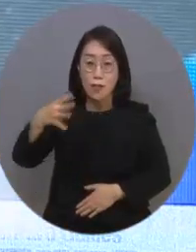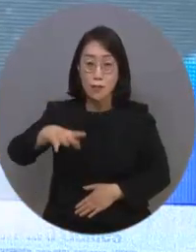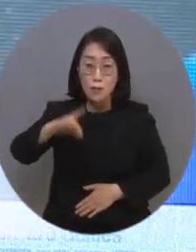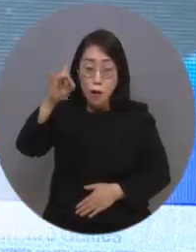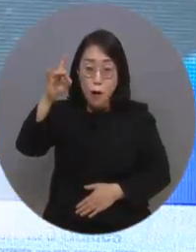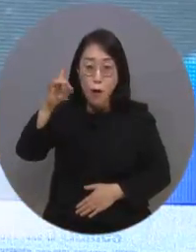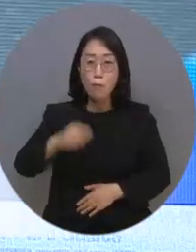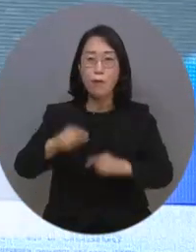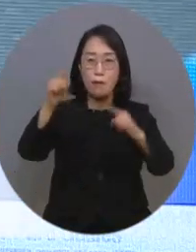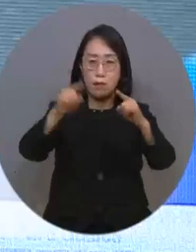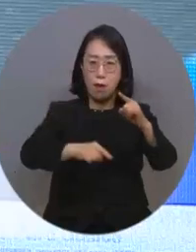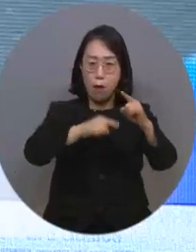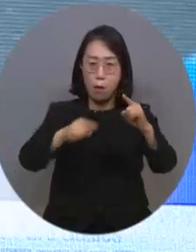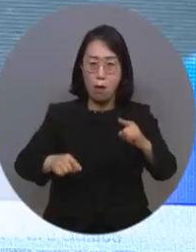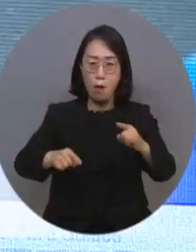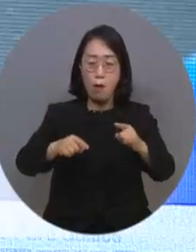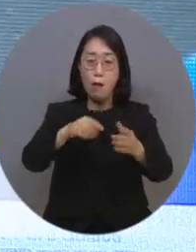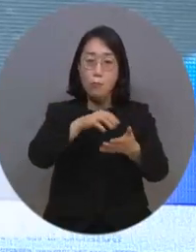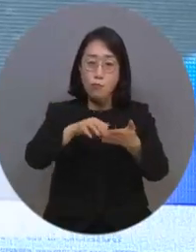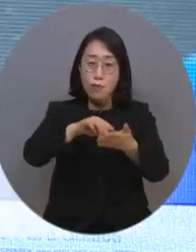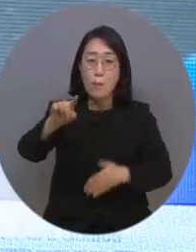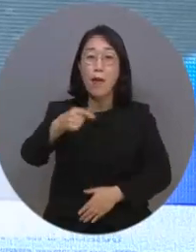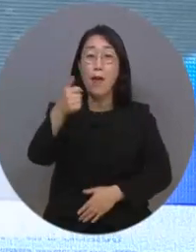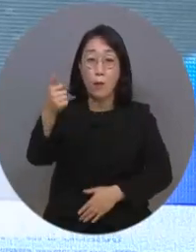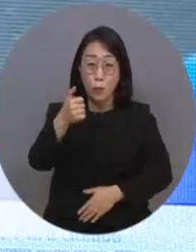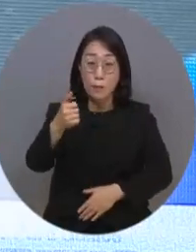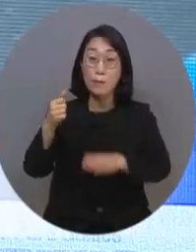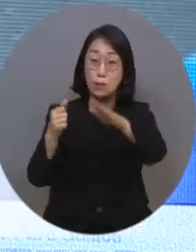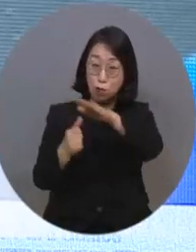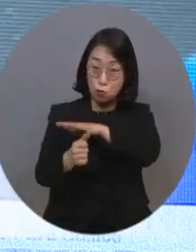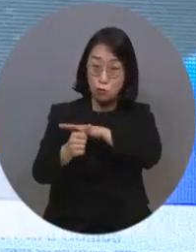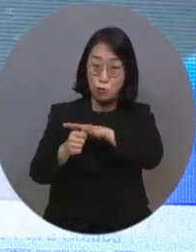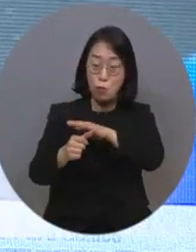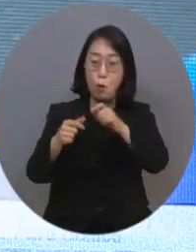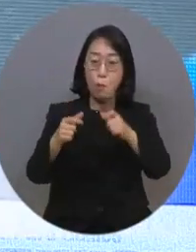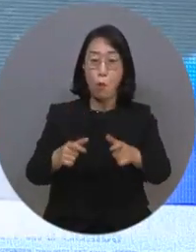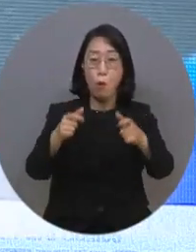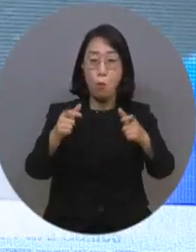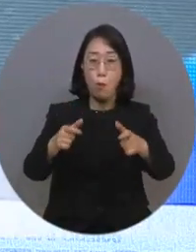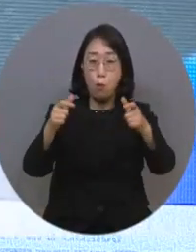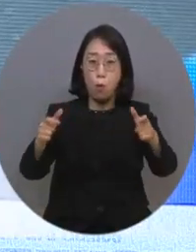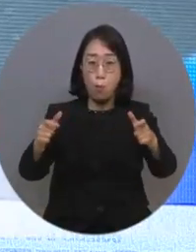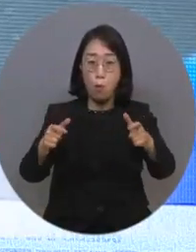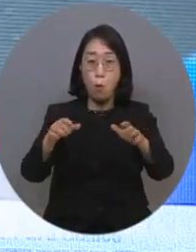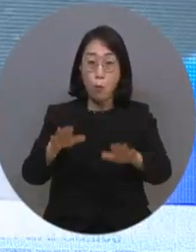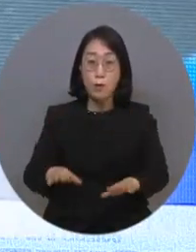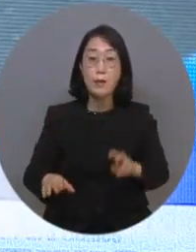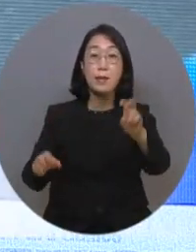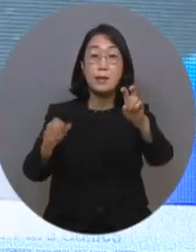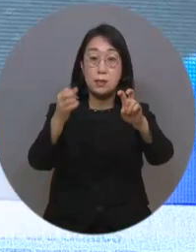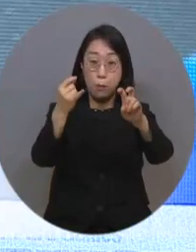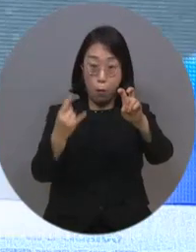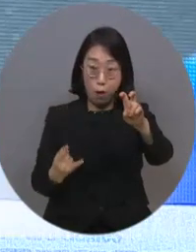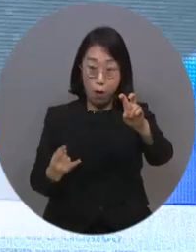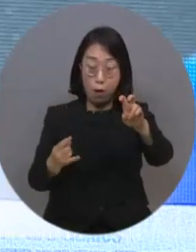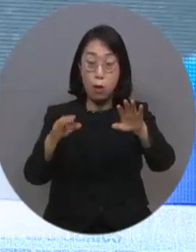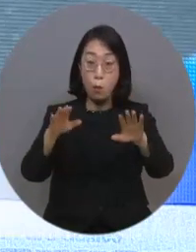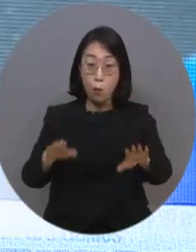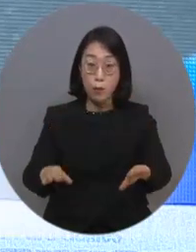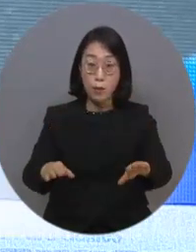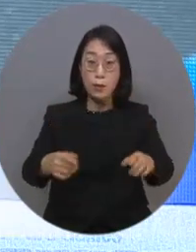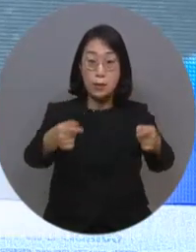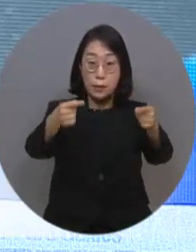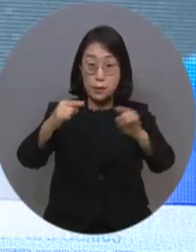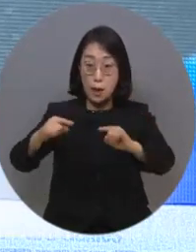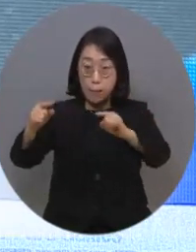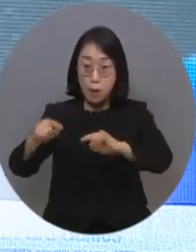대회 150명 참가를 시작으로 꾸준히 성장하여 20회를 맞이한 이번 대회는